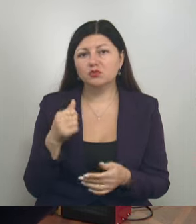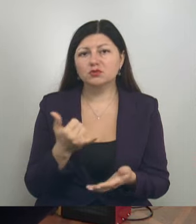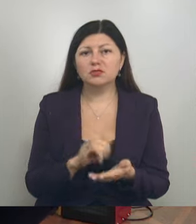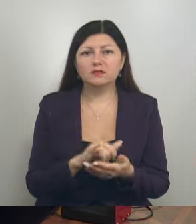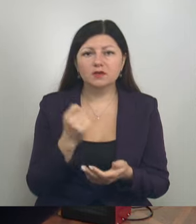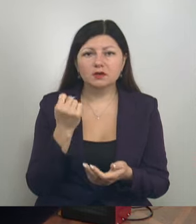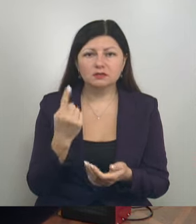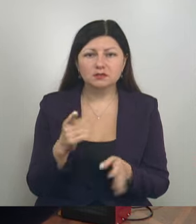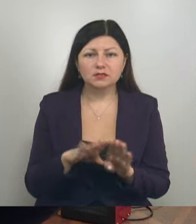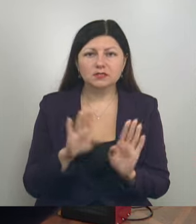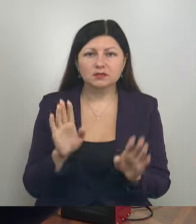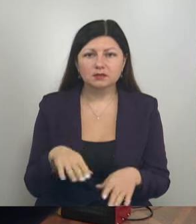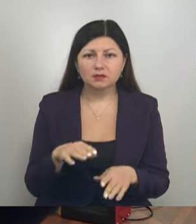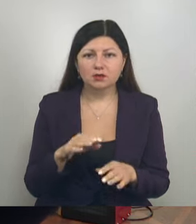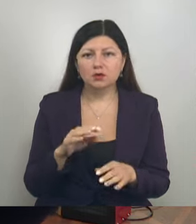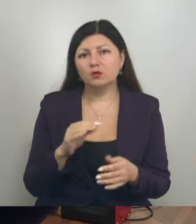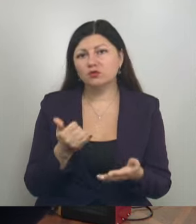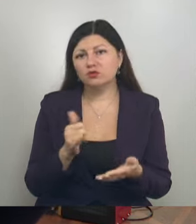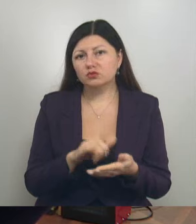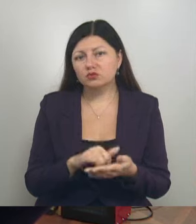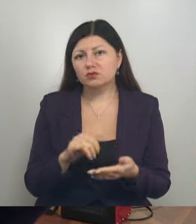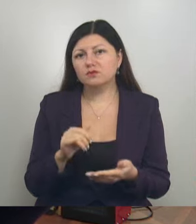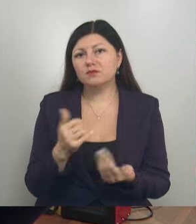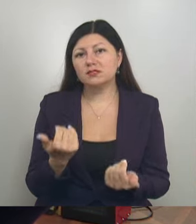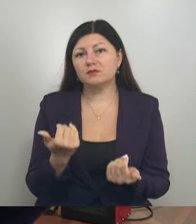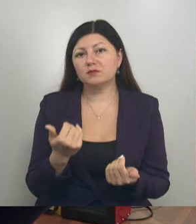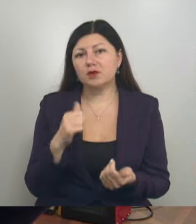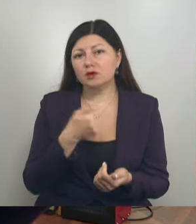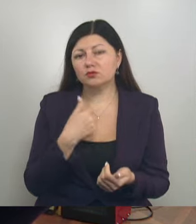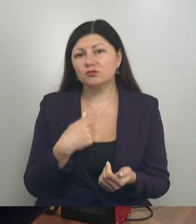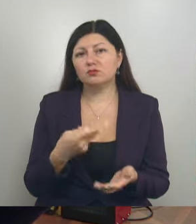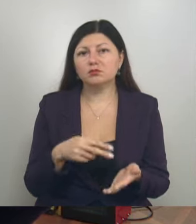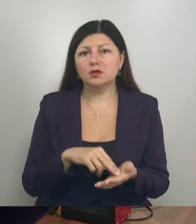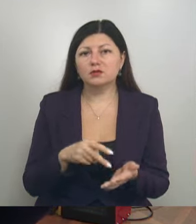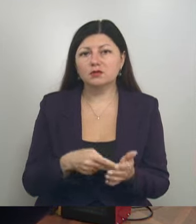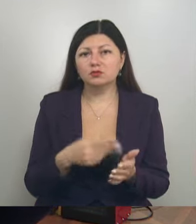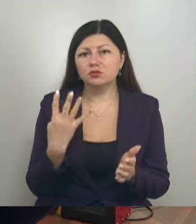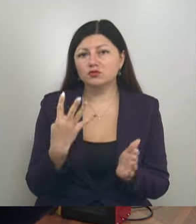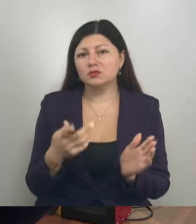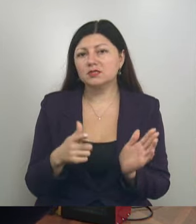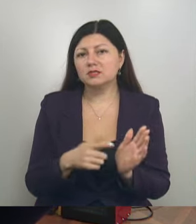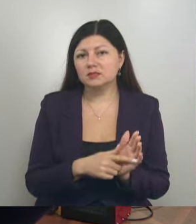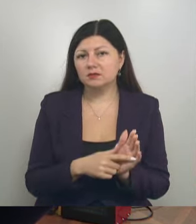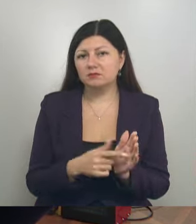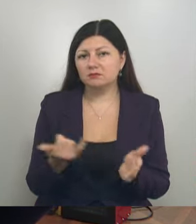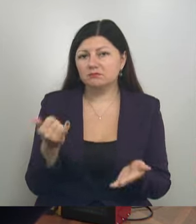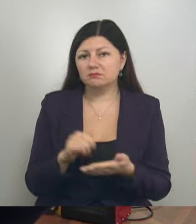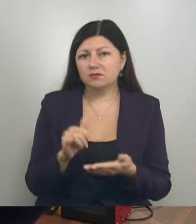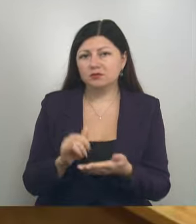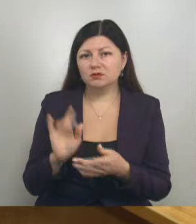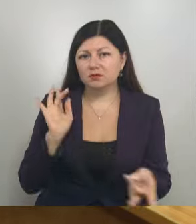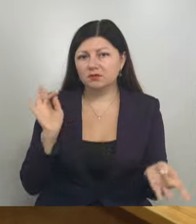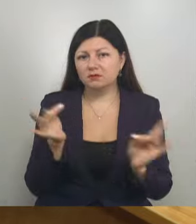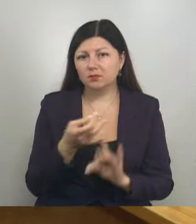установили 11 таких технических устройств в слабых местах. В этом году мы планируем установить 47 технических устройств оповещения